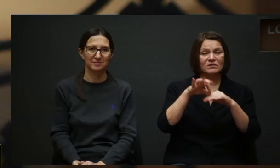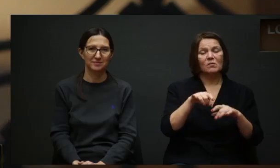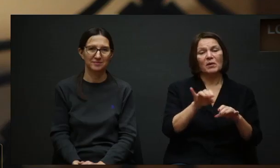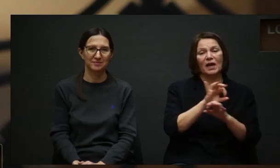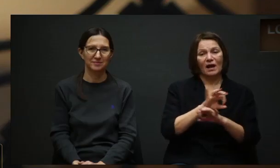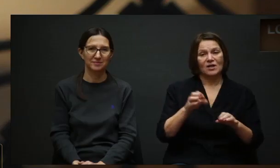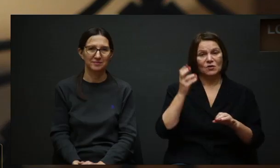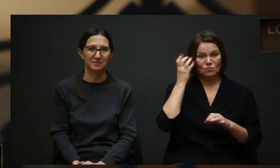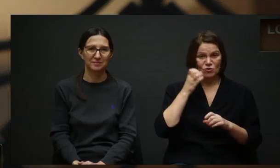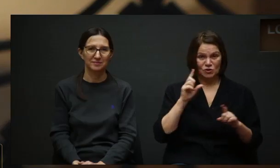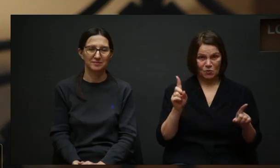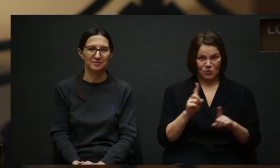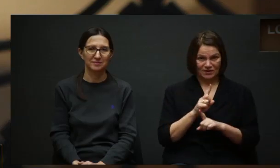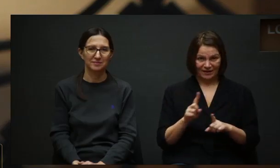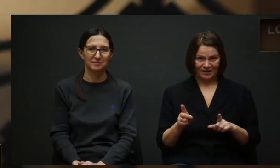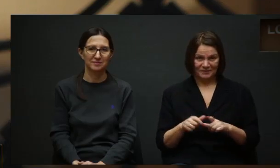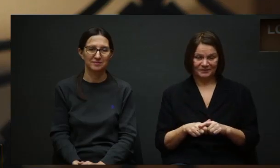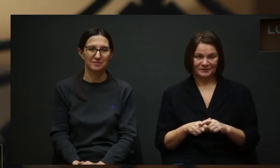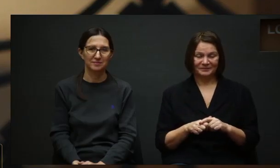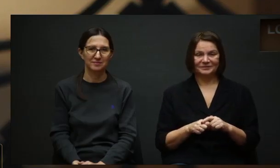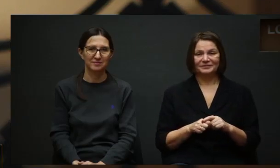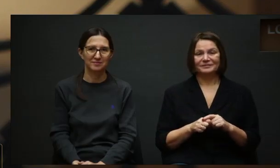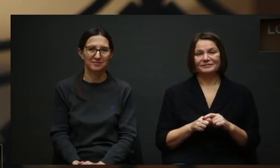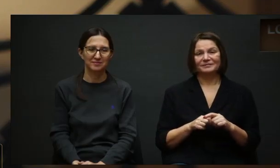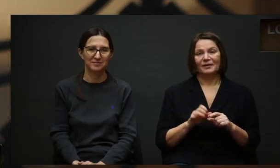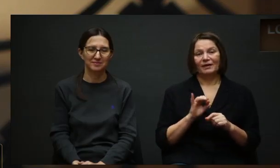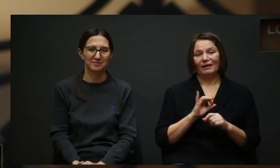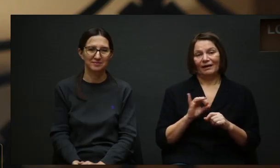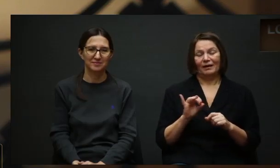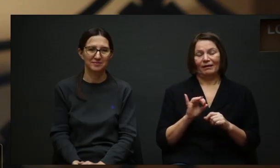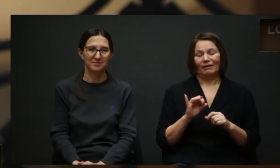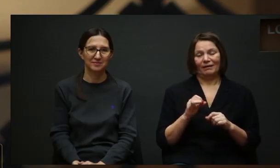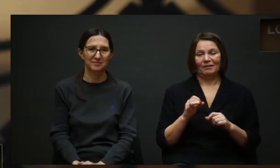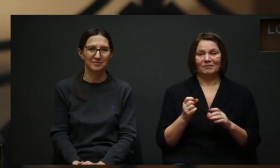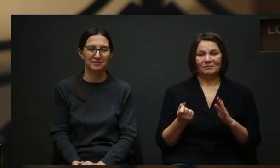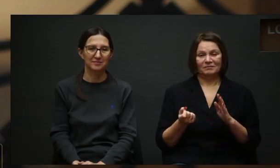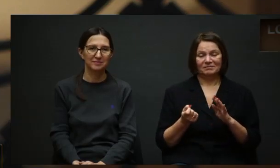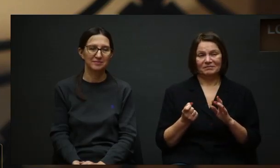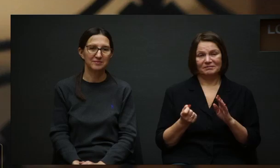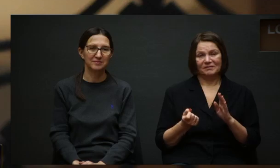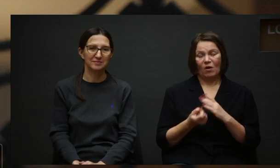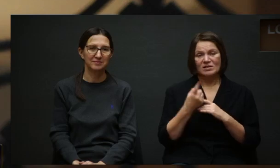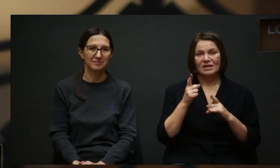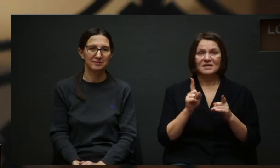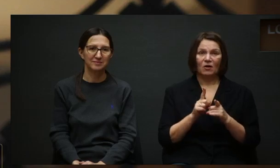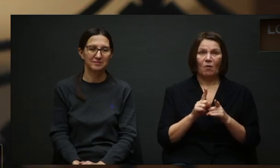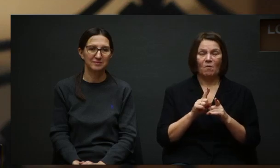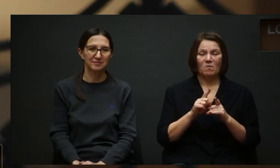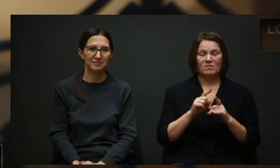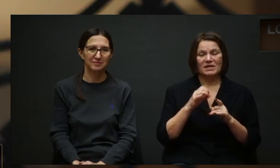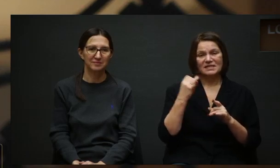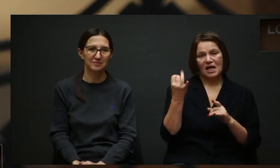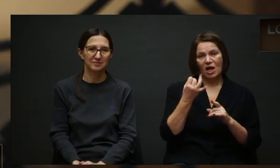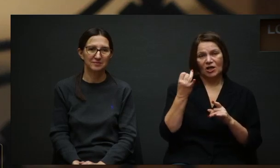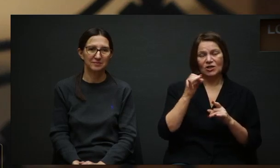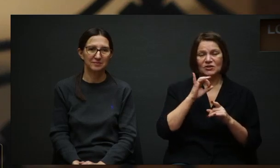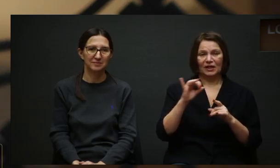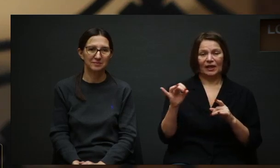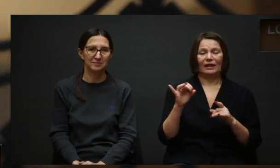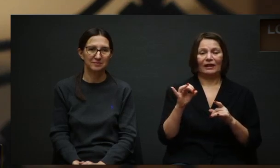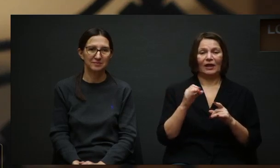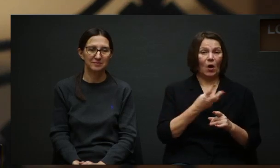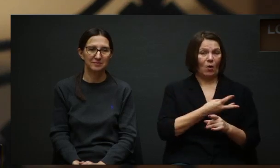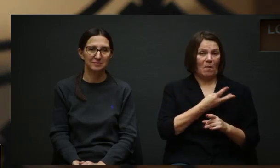Пушкинский музей и, так сказать, оказаться в исторической и романтической,